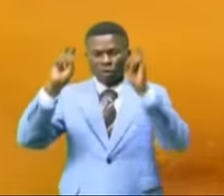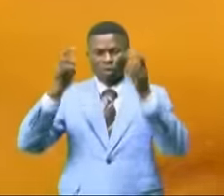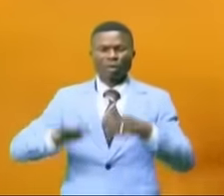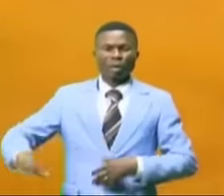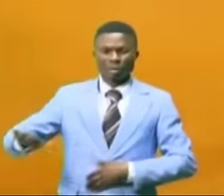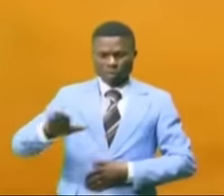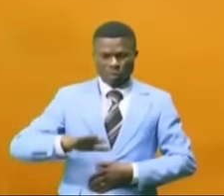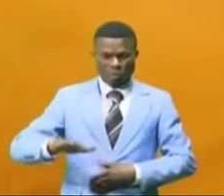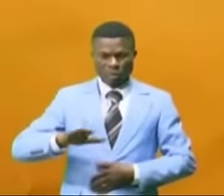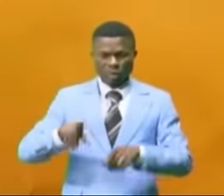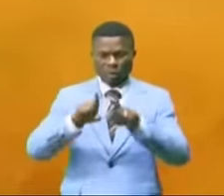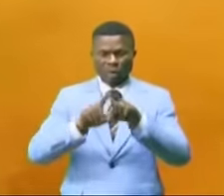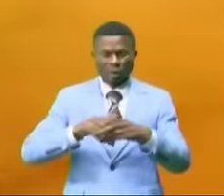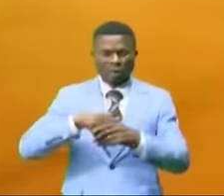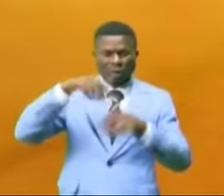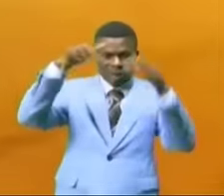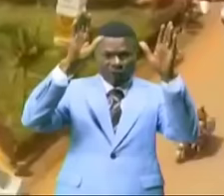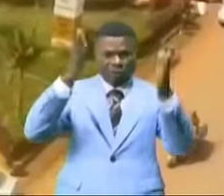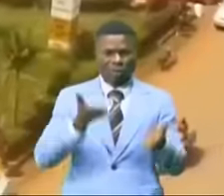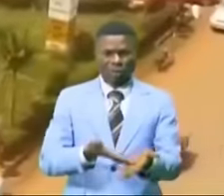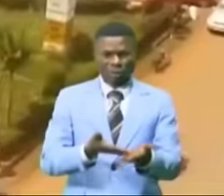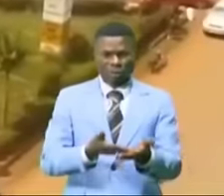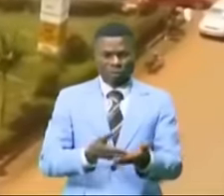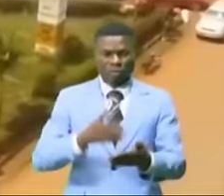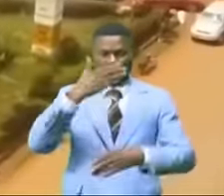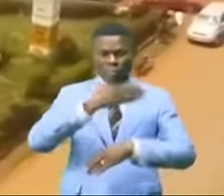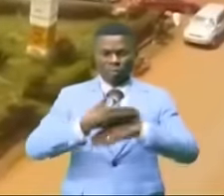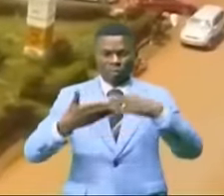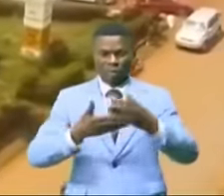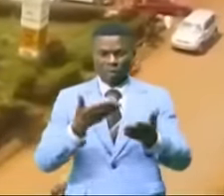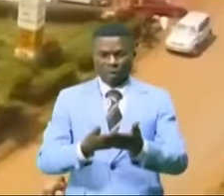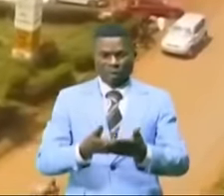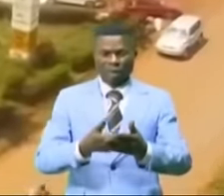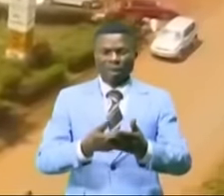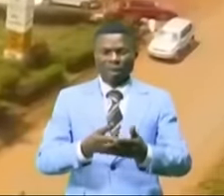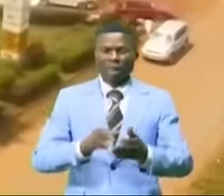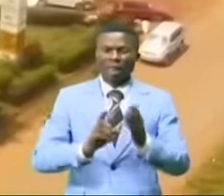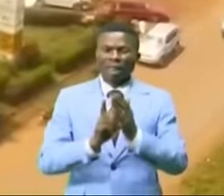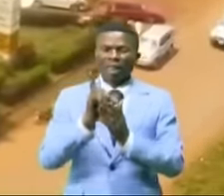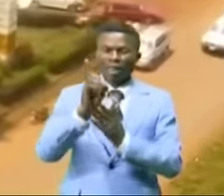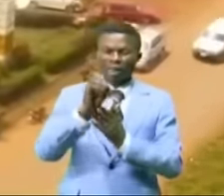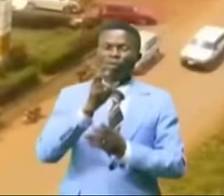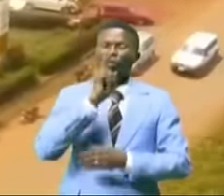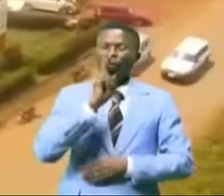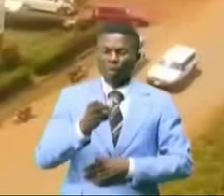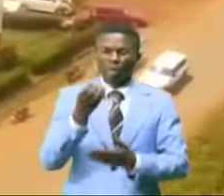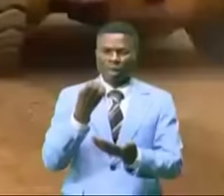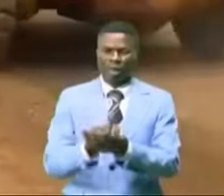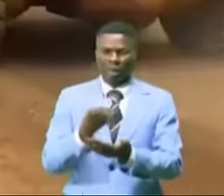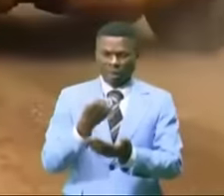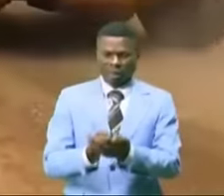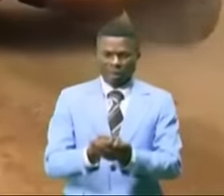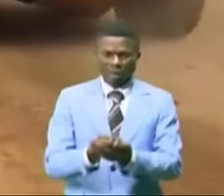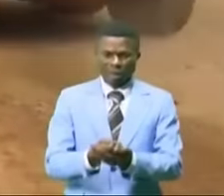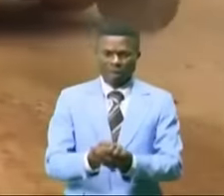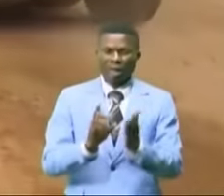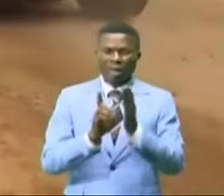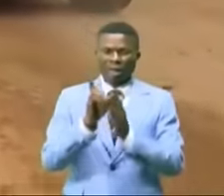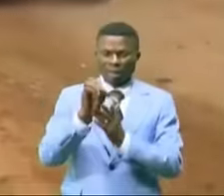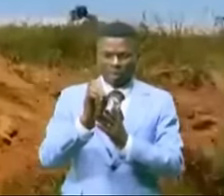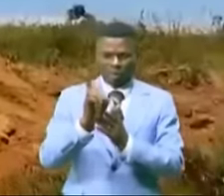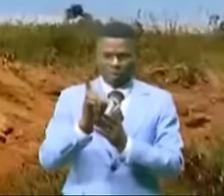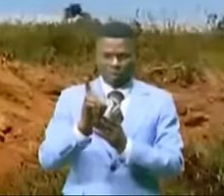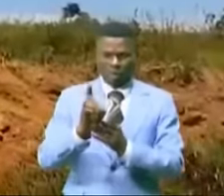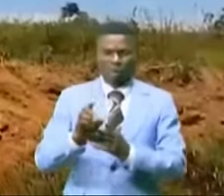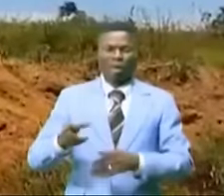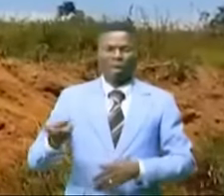pays et même en dehors du pays. Une infrastructure qui boostera sans nul doute l'économie et le développement